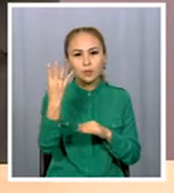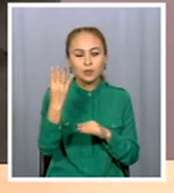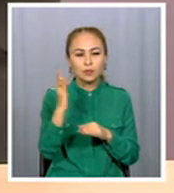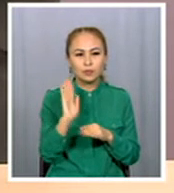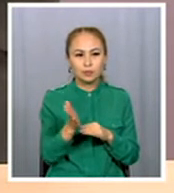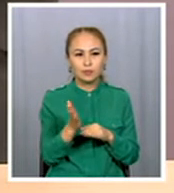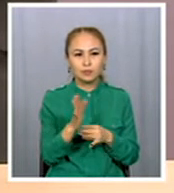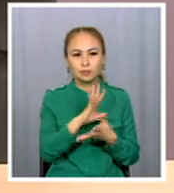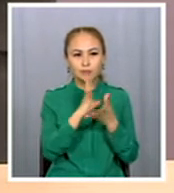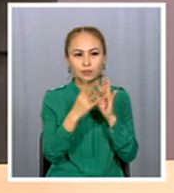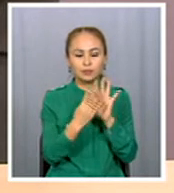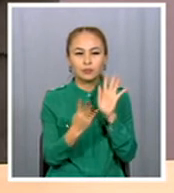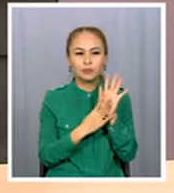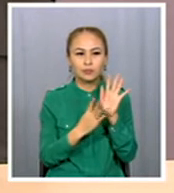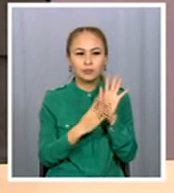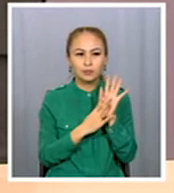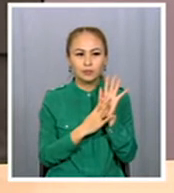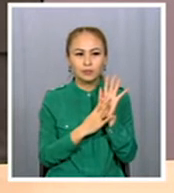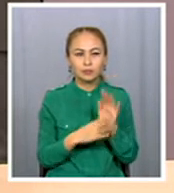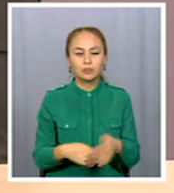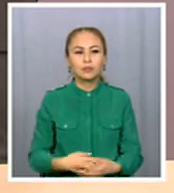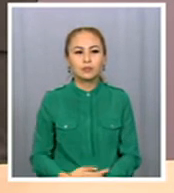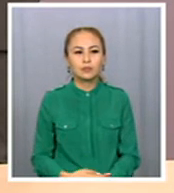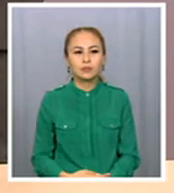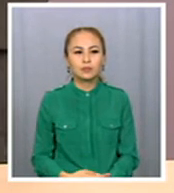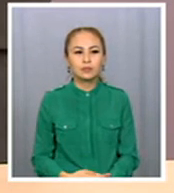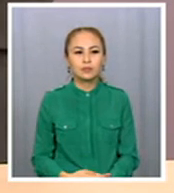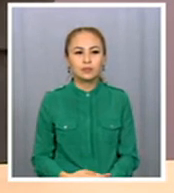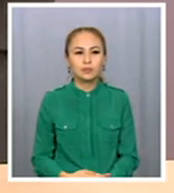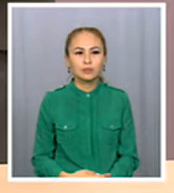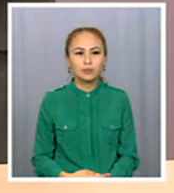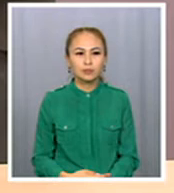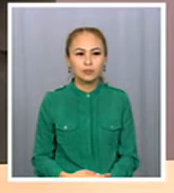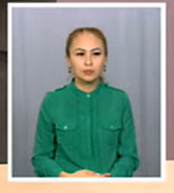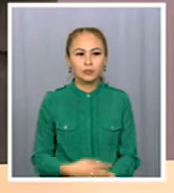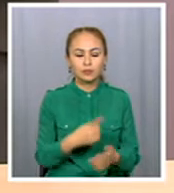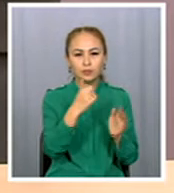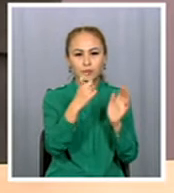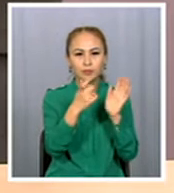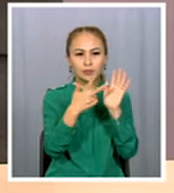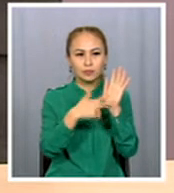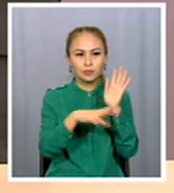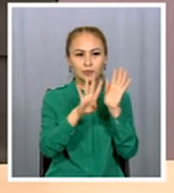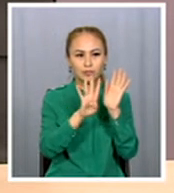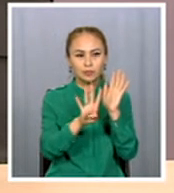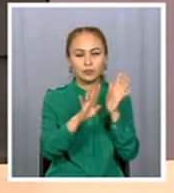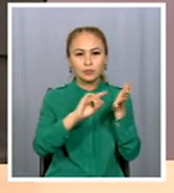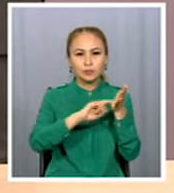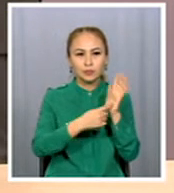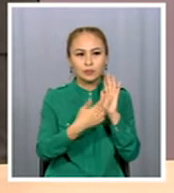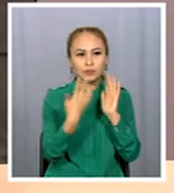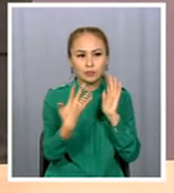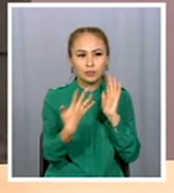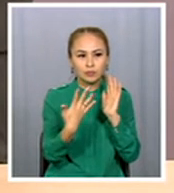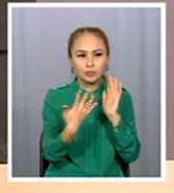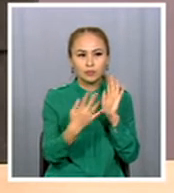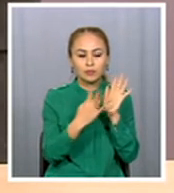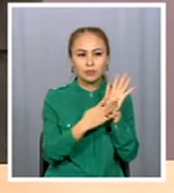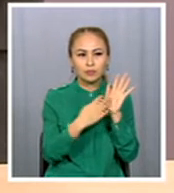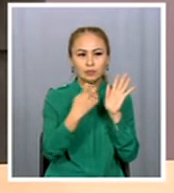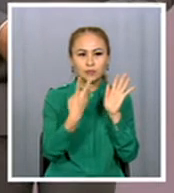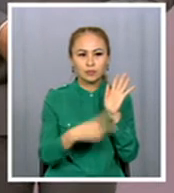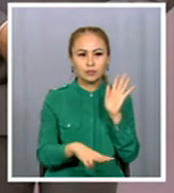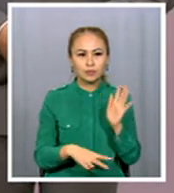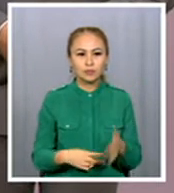қосамыз. Қосындының мәні 9-ға тең болады. 184 пен 5-тің көбейтіндісі